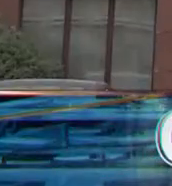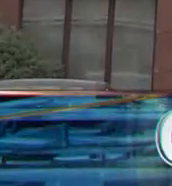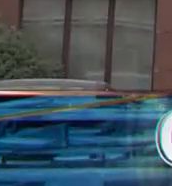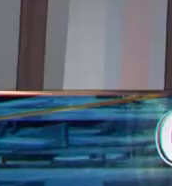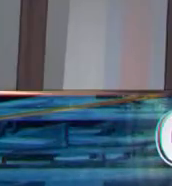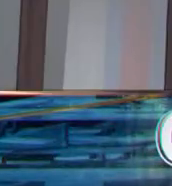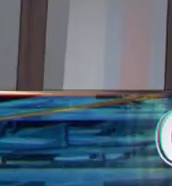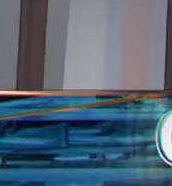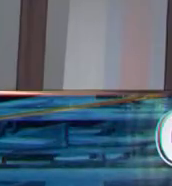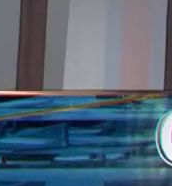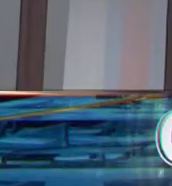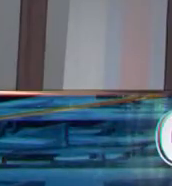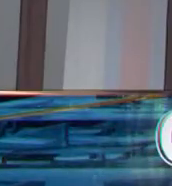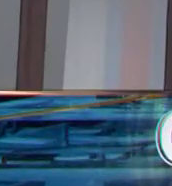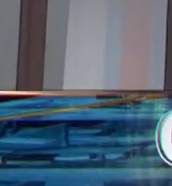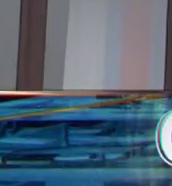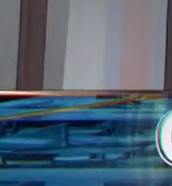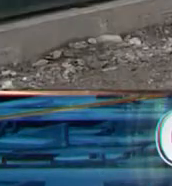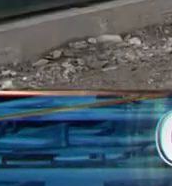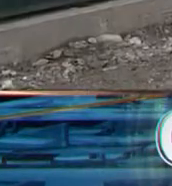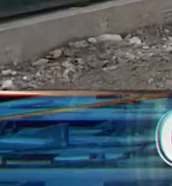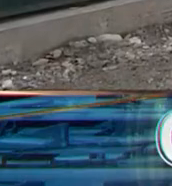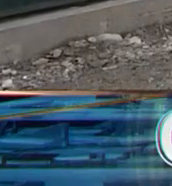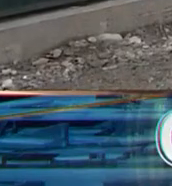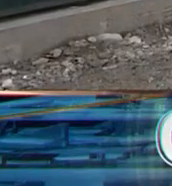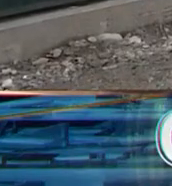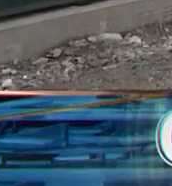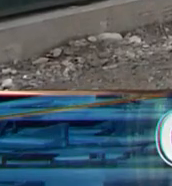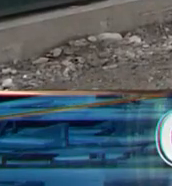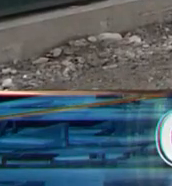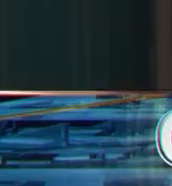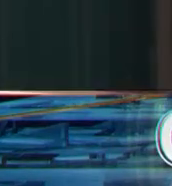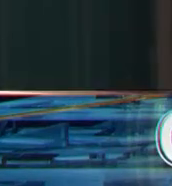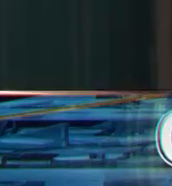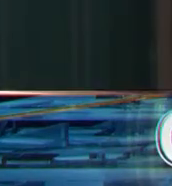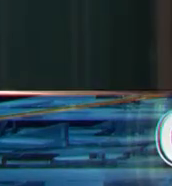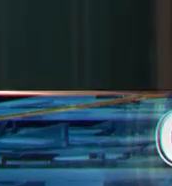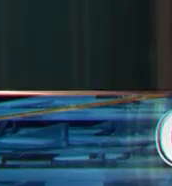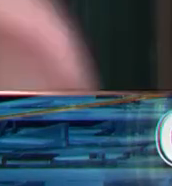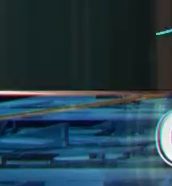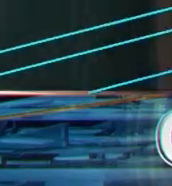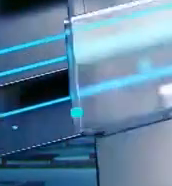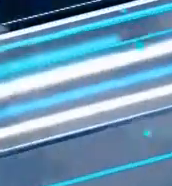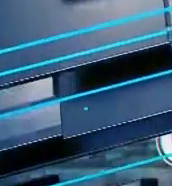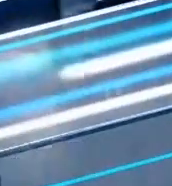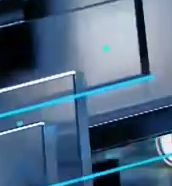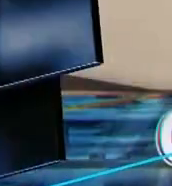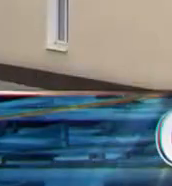В полшаге до газа. Жители областного центра месяцами ждут подключения к голубому топливу.